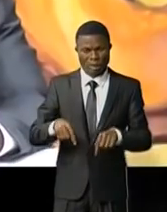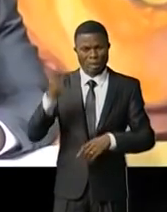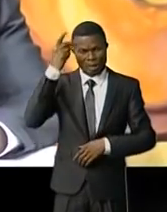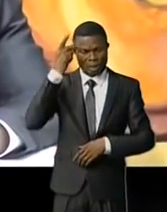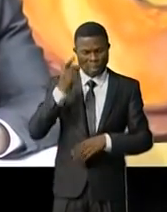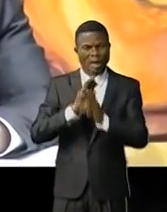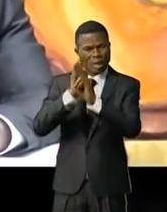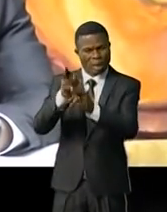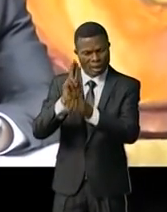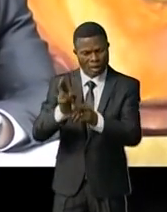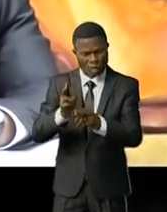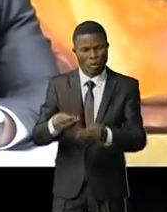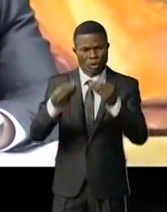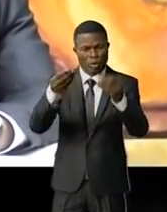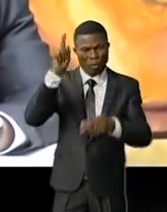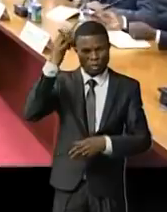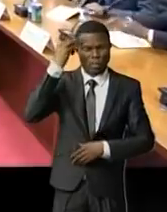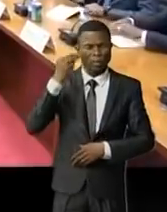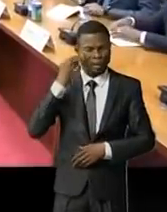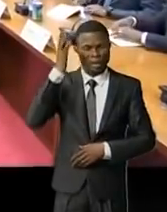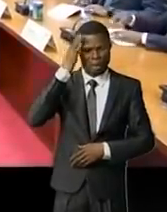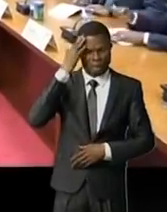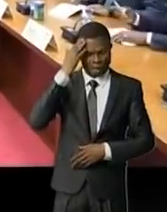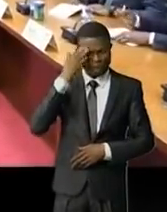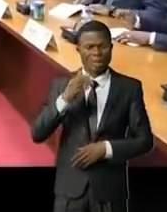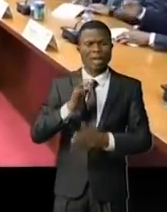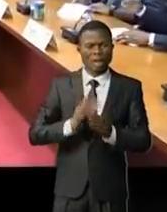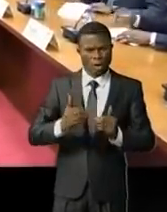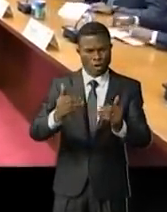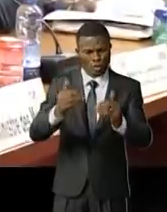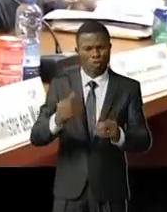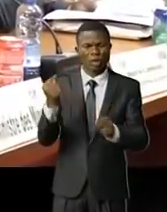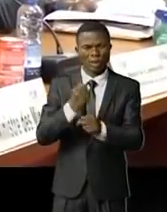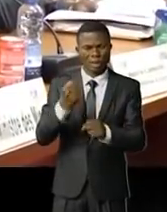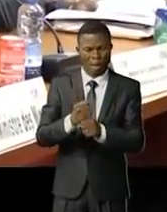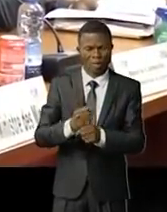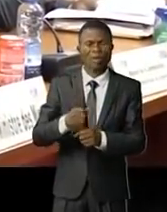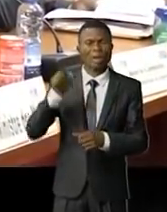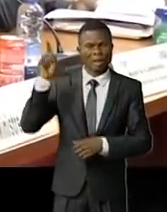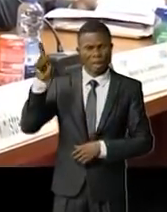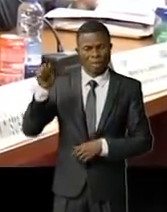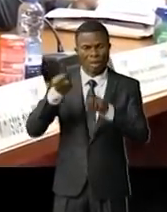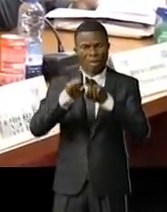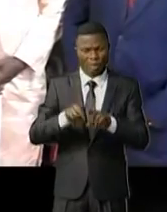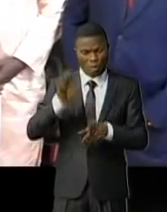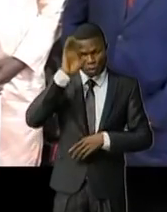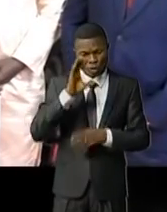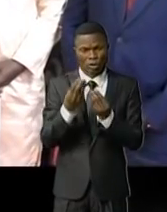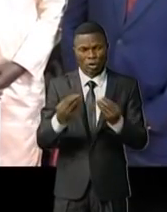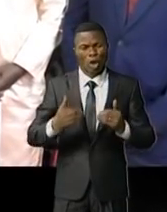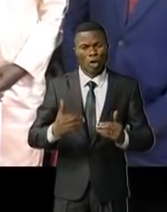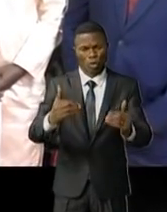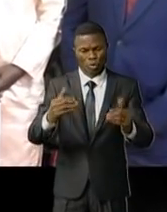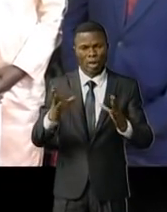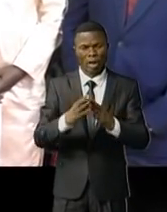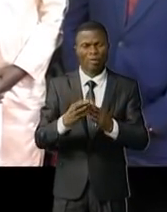pour donner les éléments qui permettent au gouvernement de mieux circonscrire la nature des besoins pour le moment et de voir comment continuer.